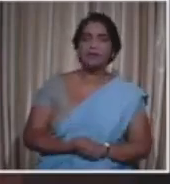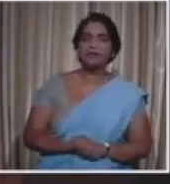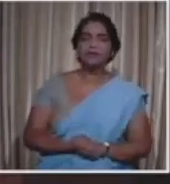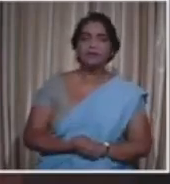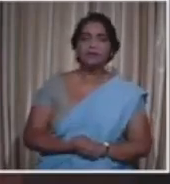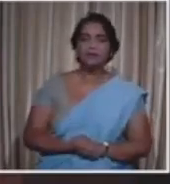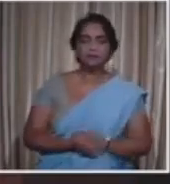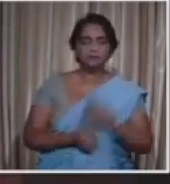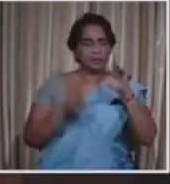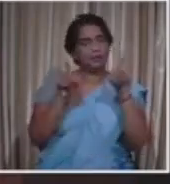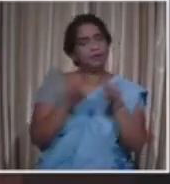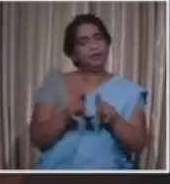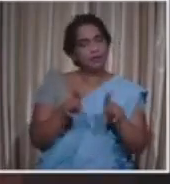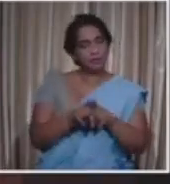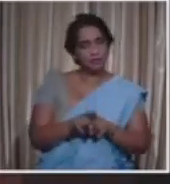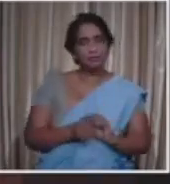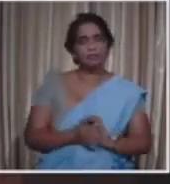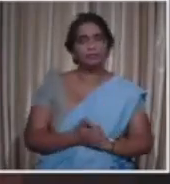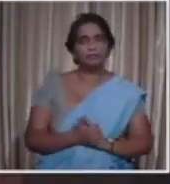ඒ වගේම